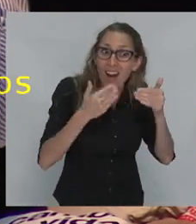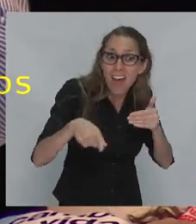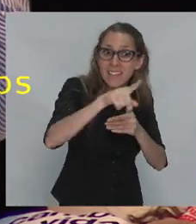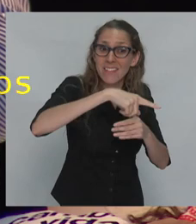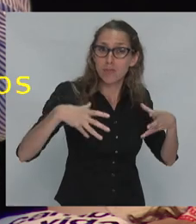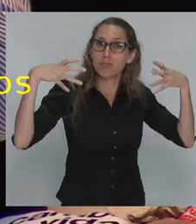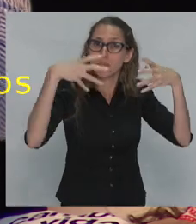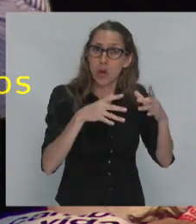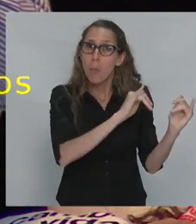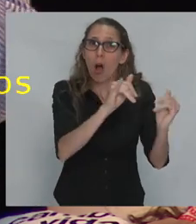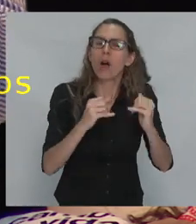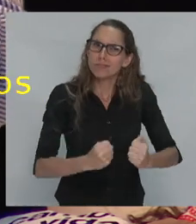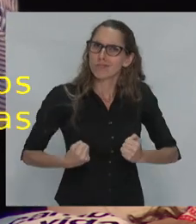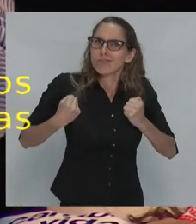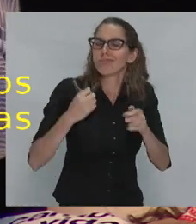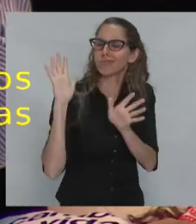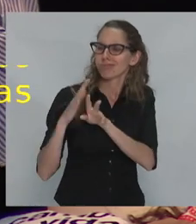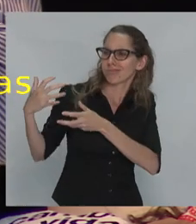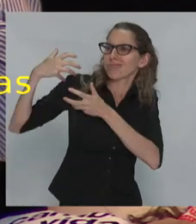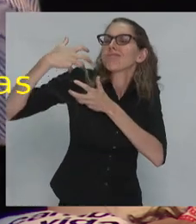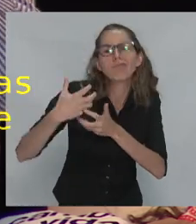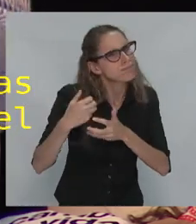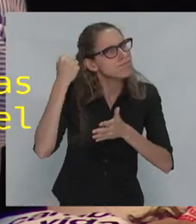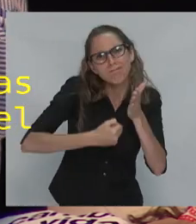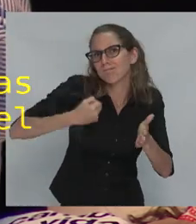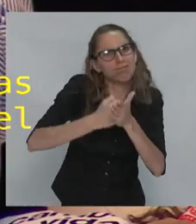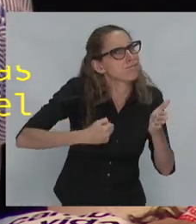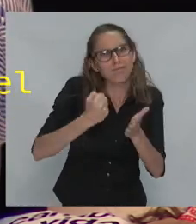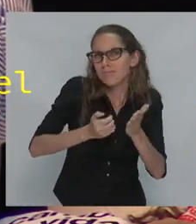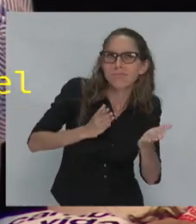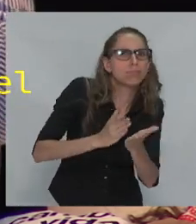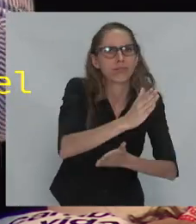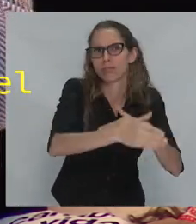de la résistance. Elle est admirable parce qu'aujourd'hui,